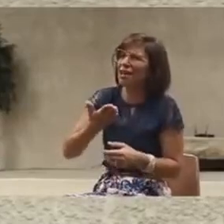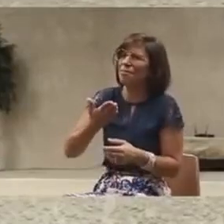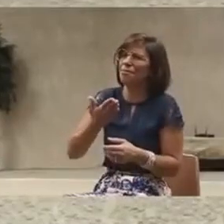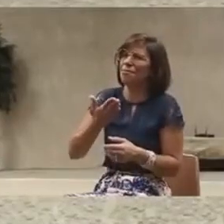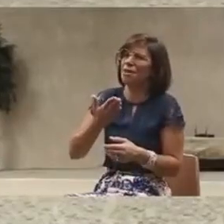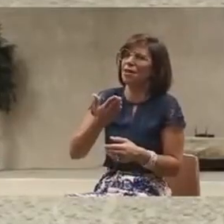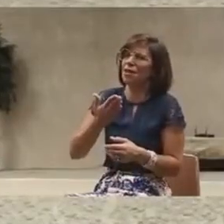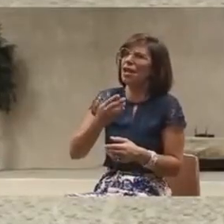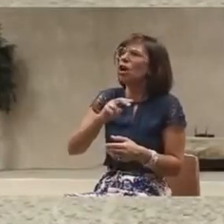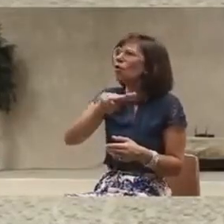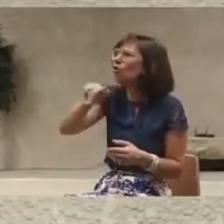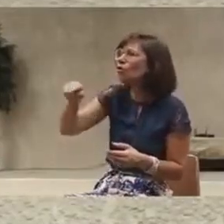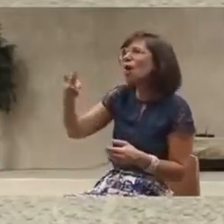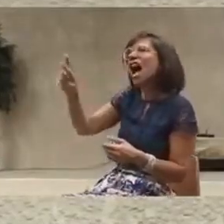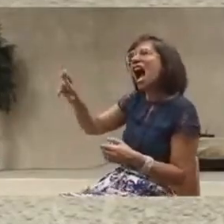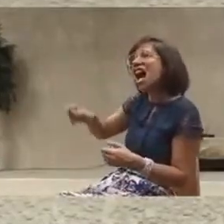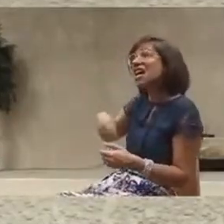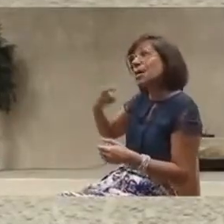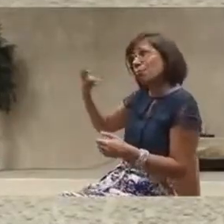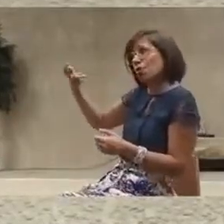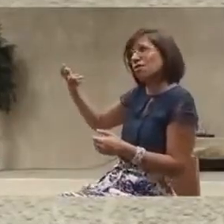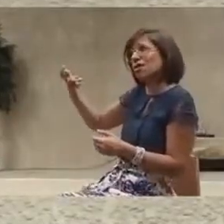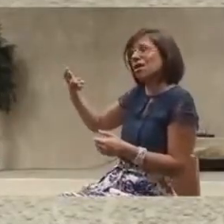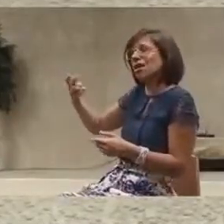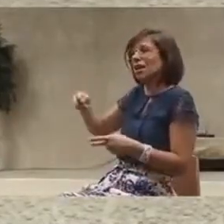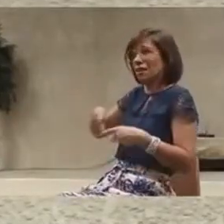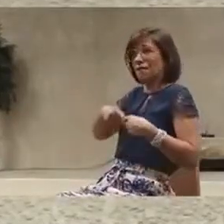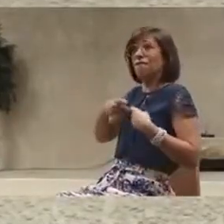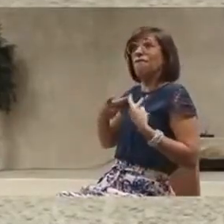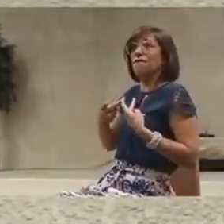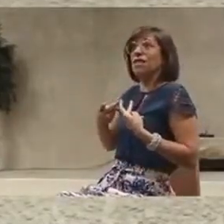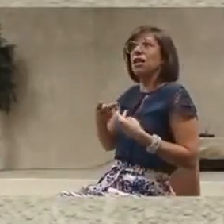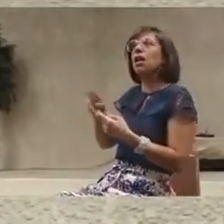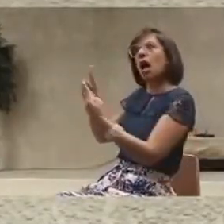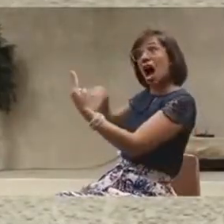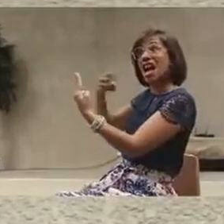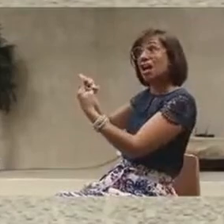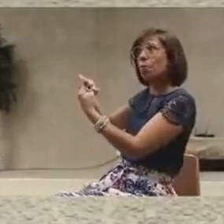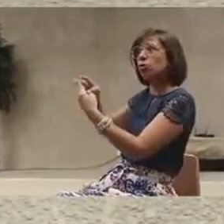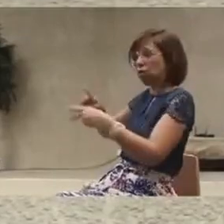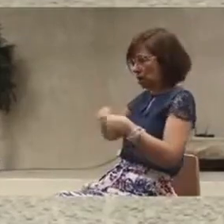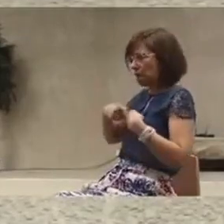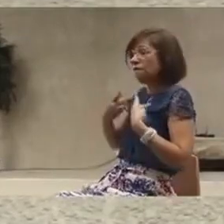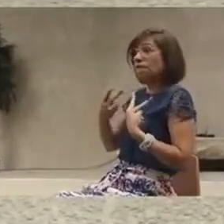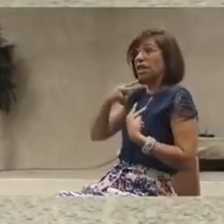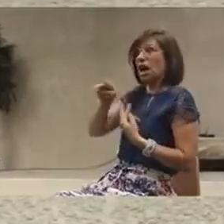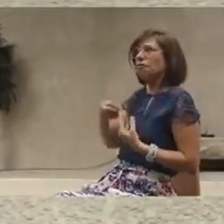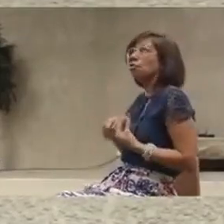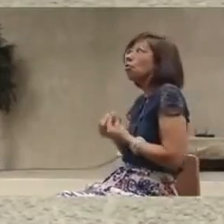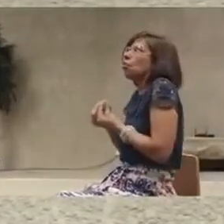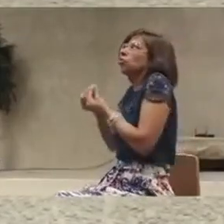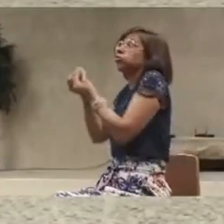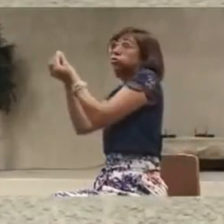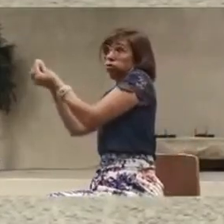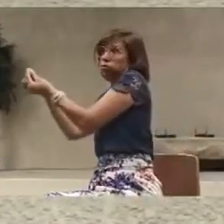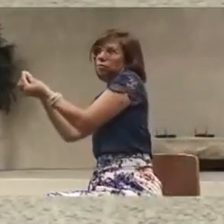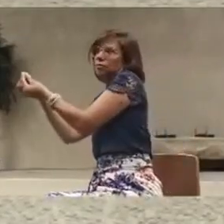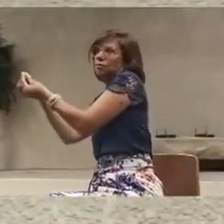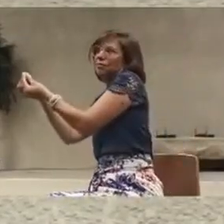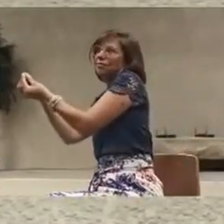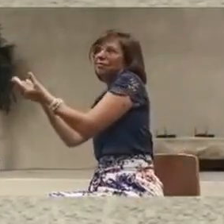vous voit sur le côté. Alléluia. Oh Seigneur, on va prier pour que dans ce